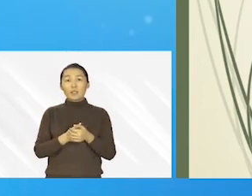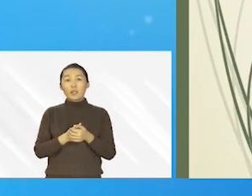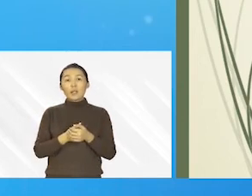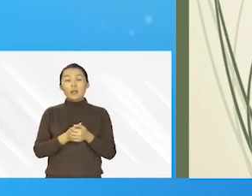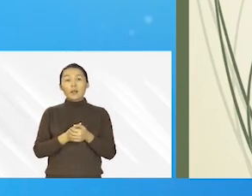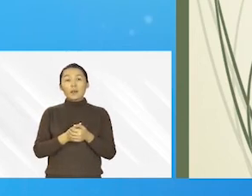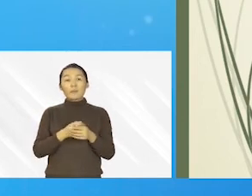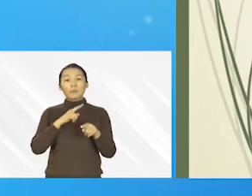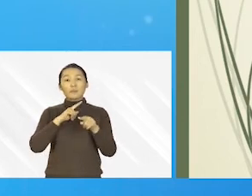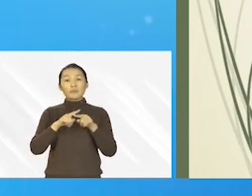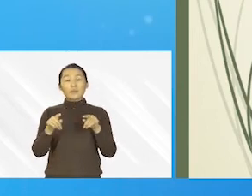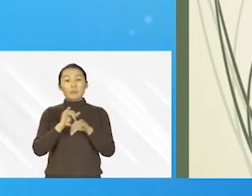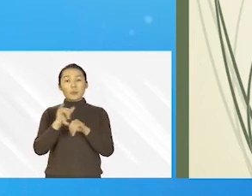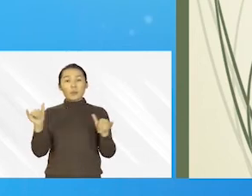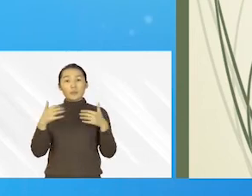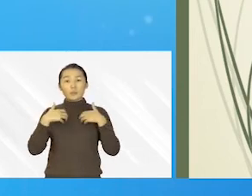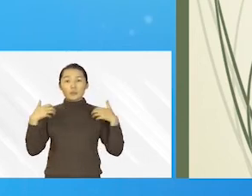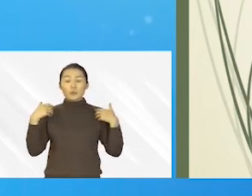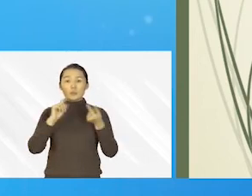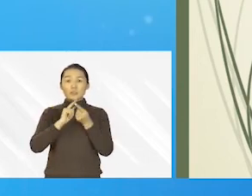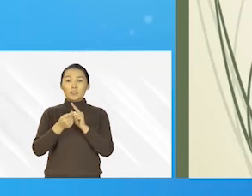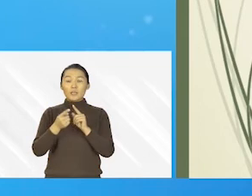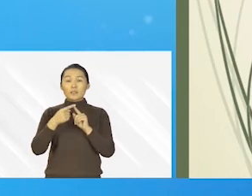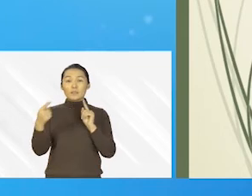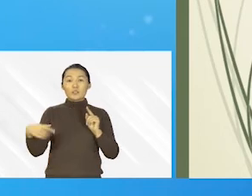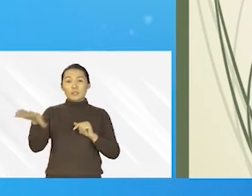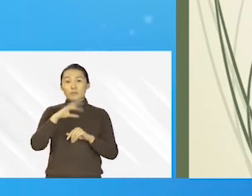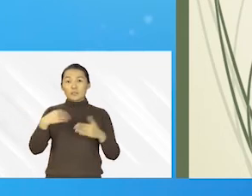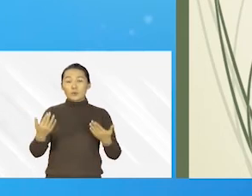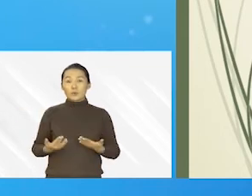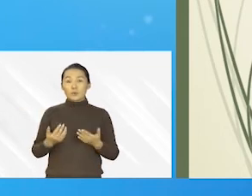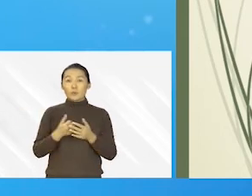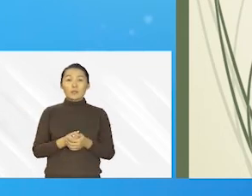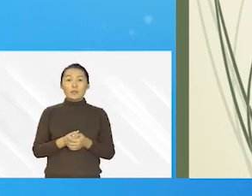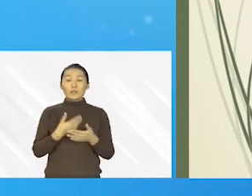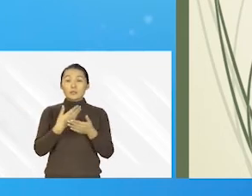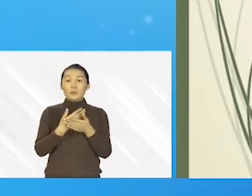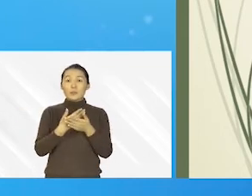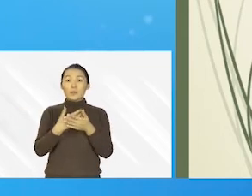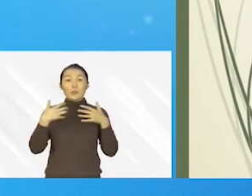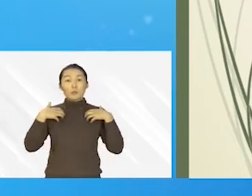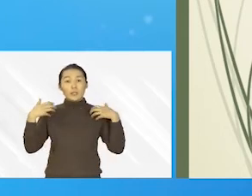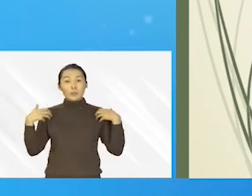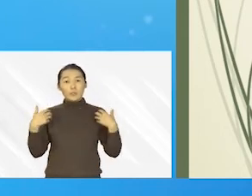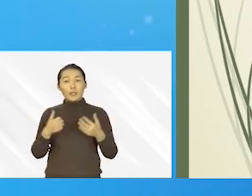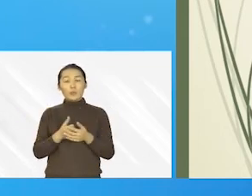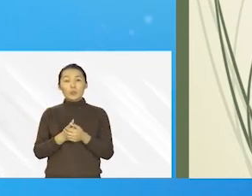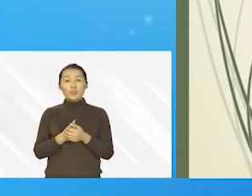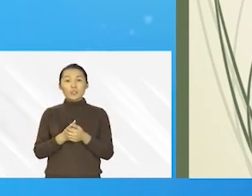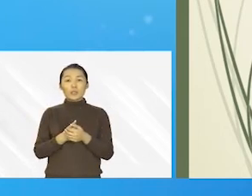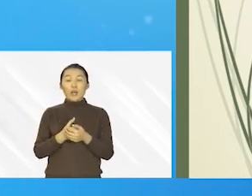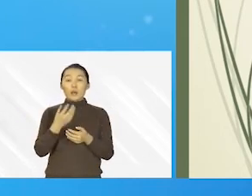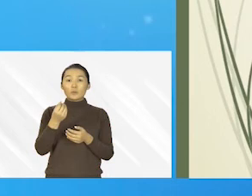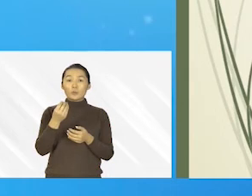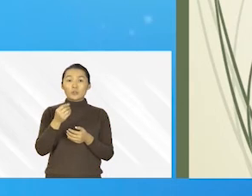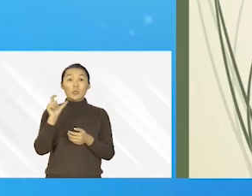животных изменяется в течение всего периода и находится под контролем гормонов. Например, у млекопитающих, в том числе